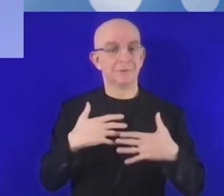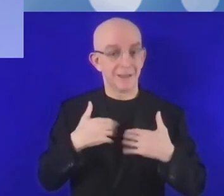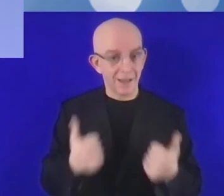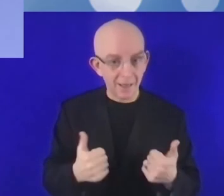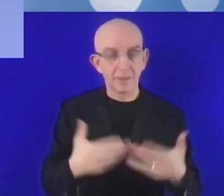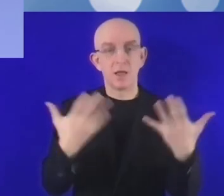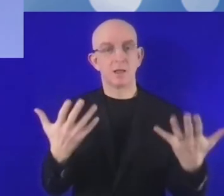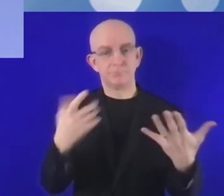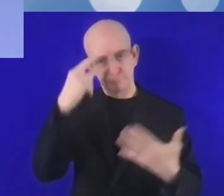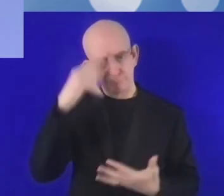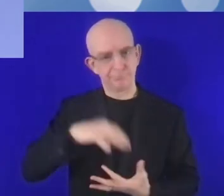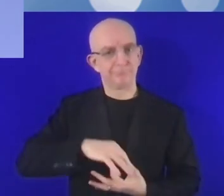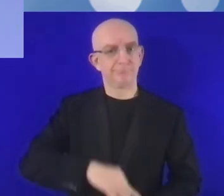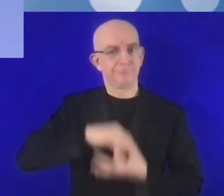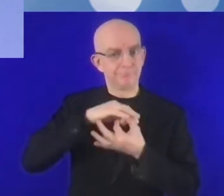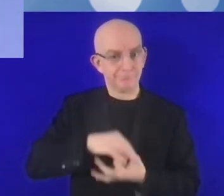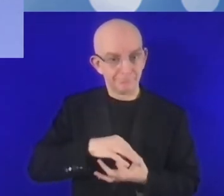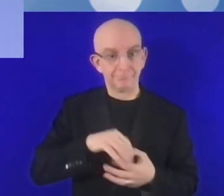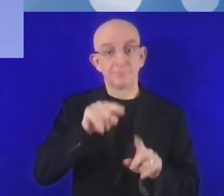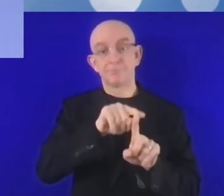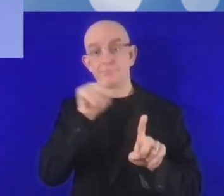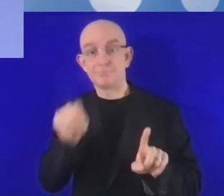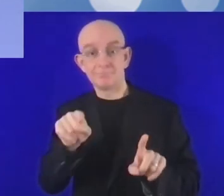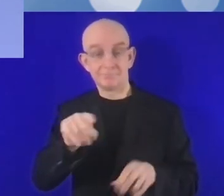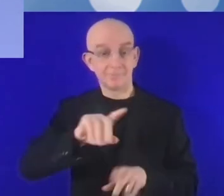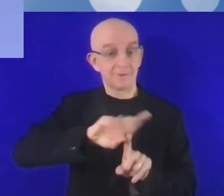et le bon état de la santé, ainsi que